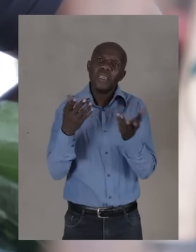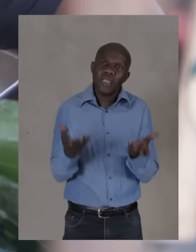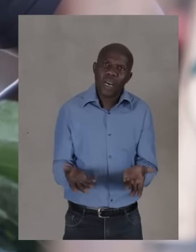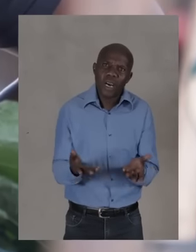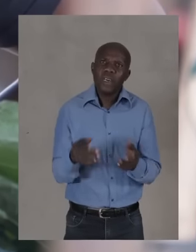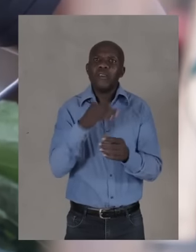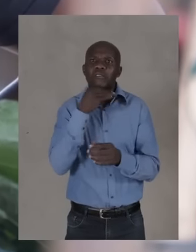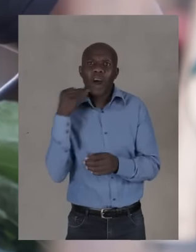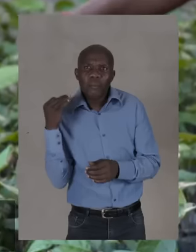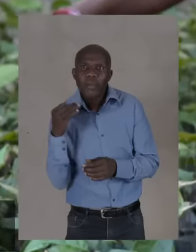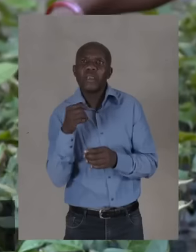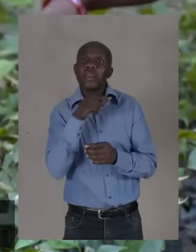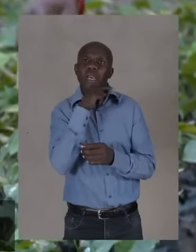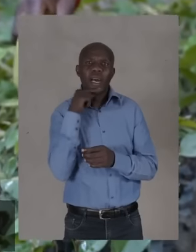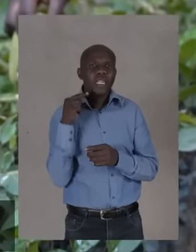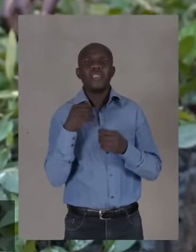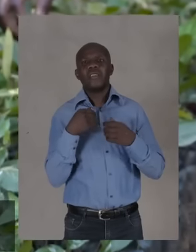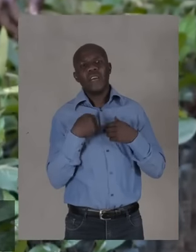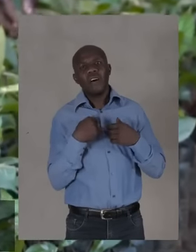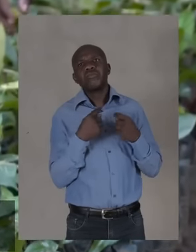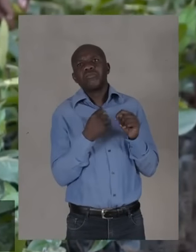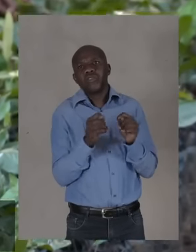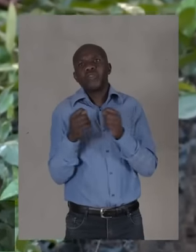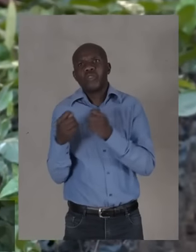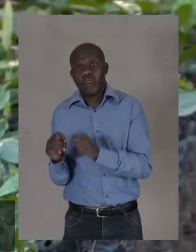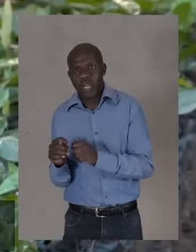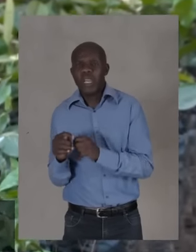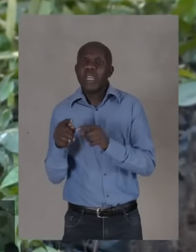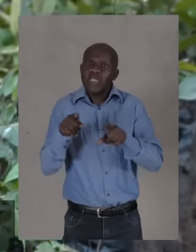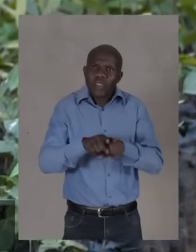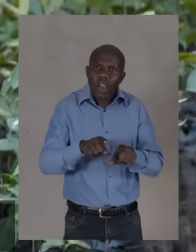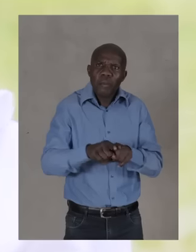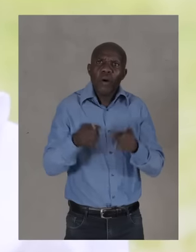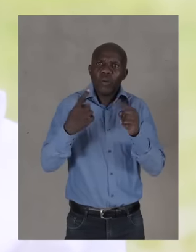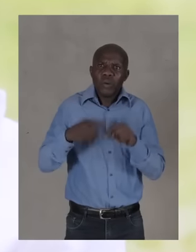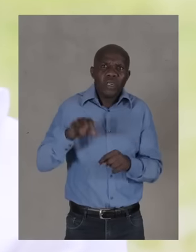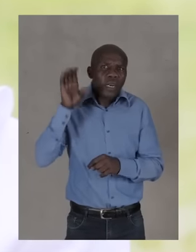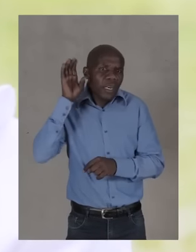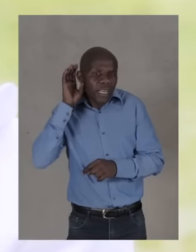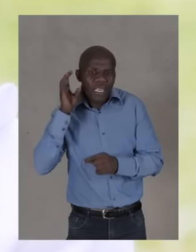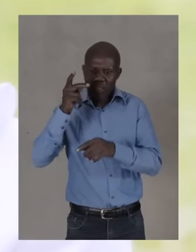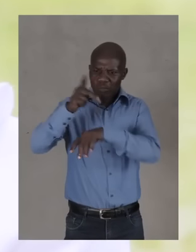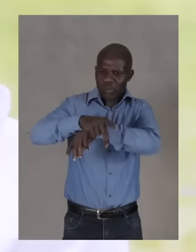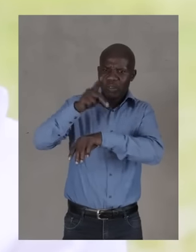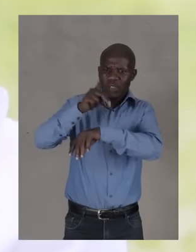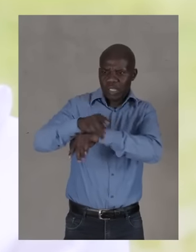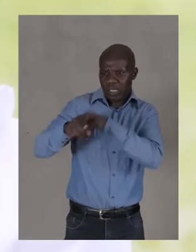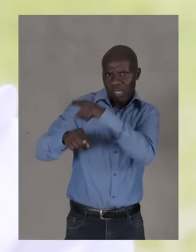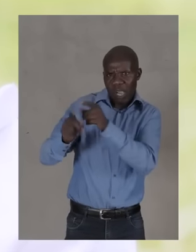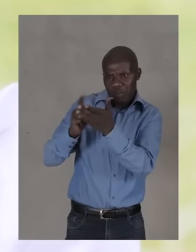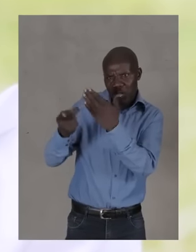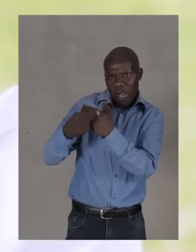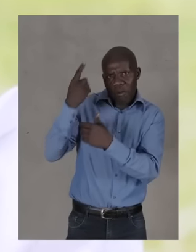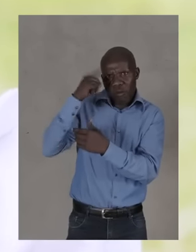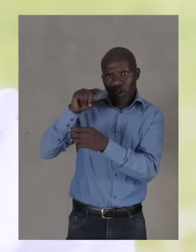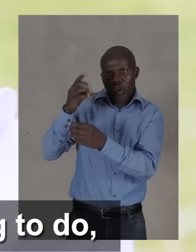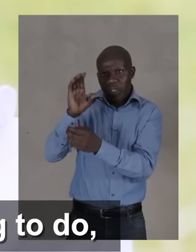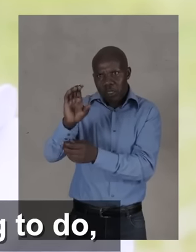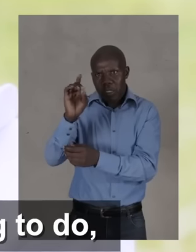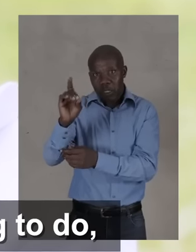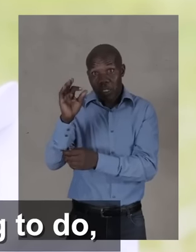kusambala kumaketi ulimalima garden mbweno mbutwali kupona no akamboti wasika program ya